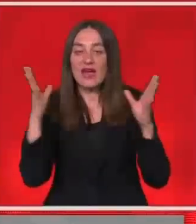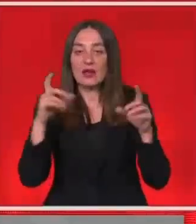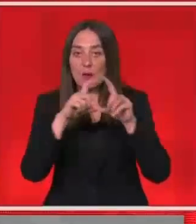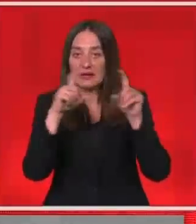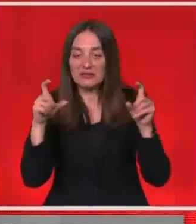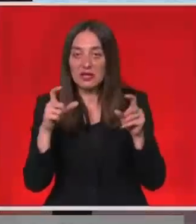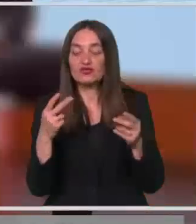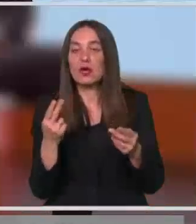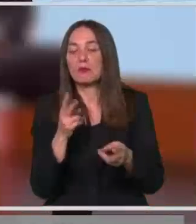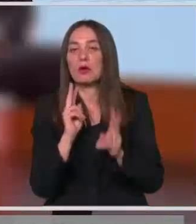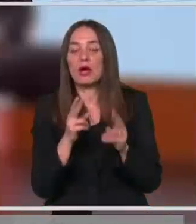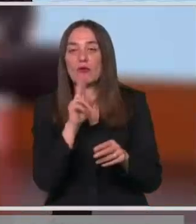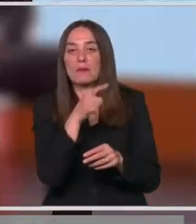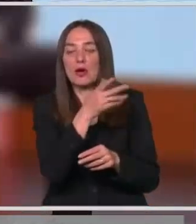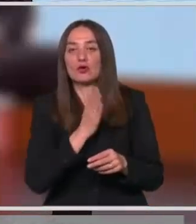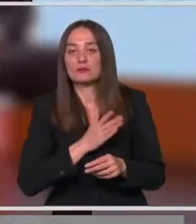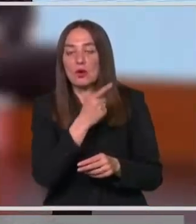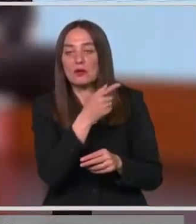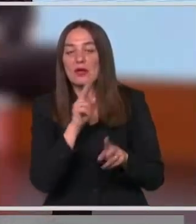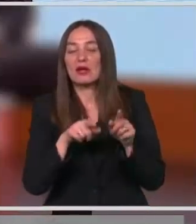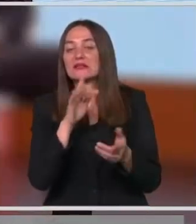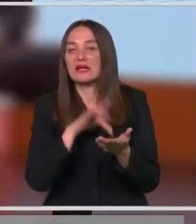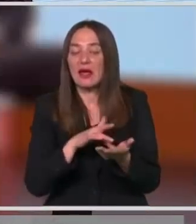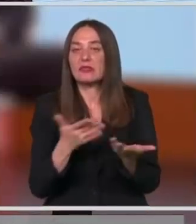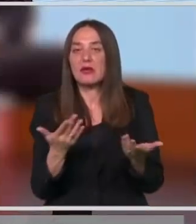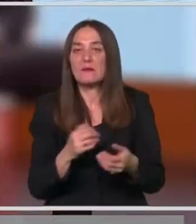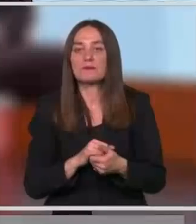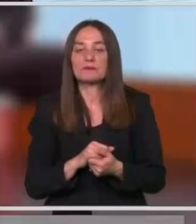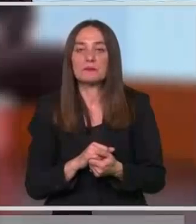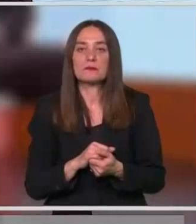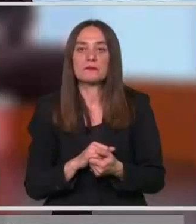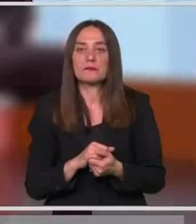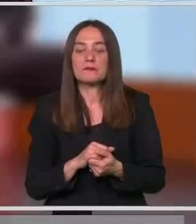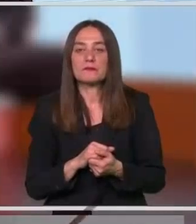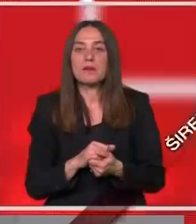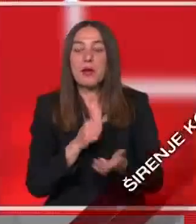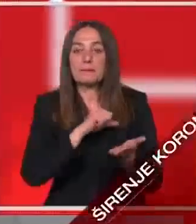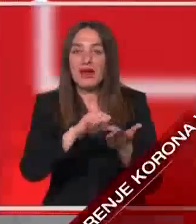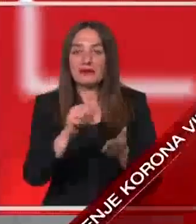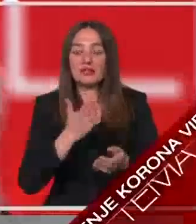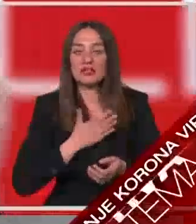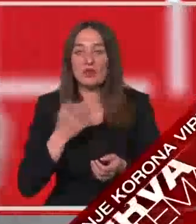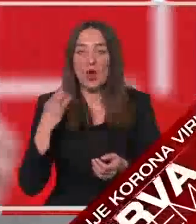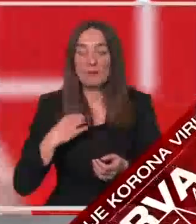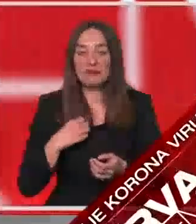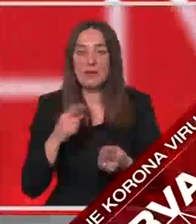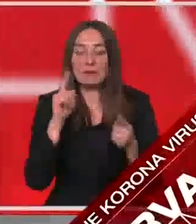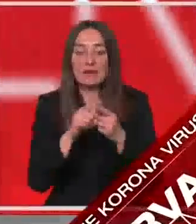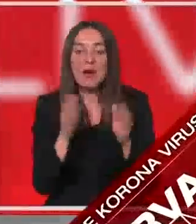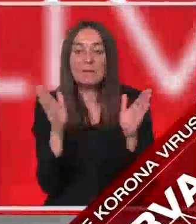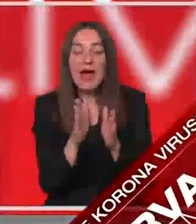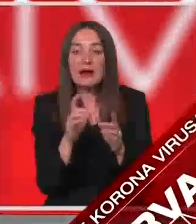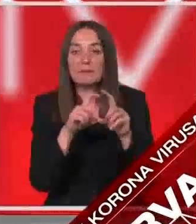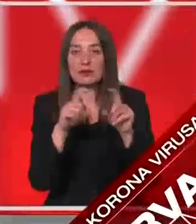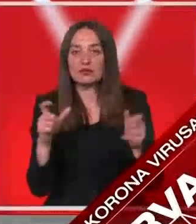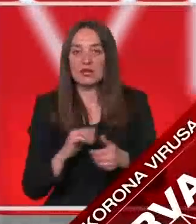preduzeće kakvo ima gospodin Džinović ili srednje, ne znam koja je veličina u pitanju, platiti svoje obaveze prema malim